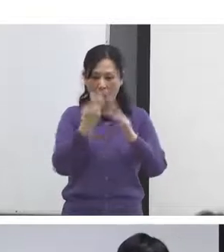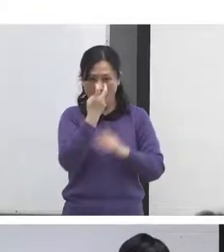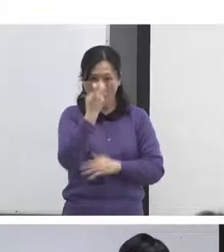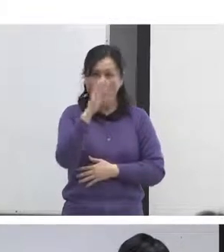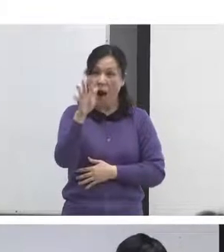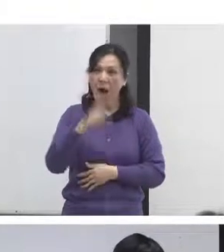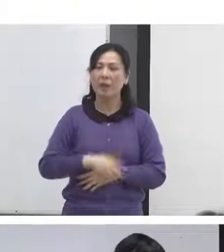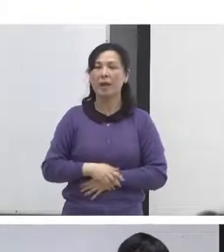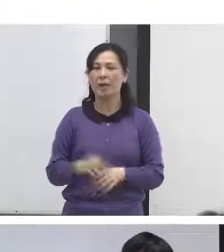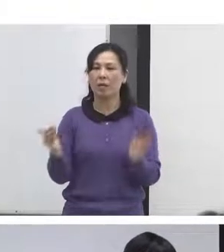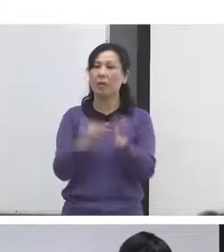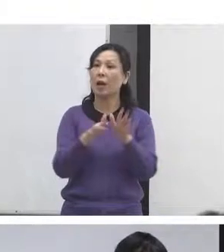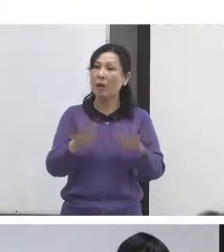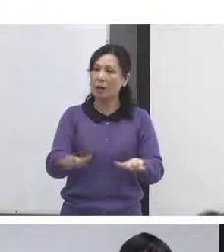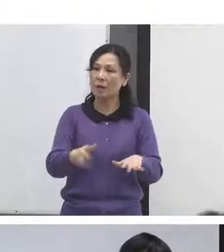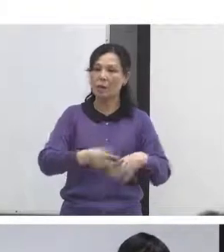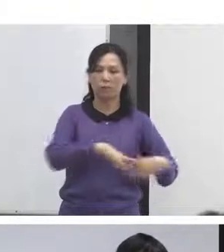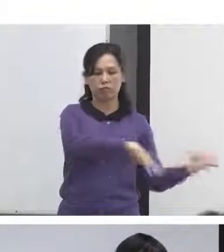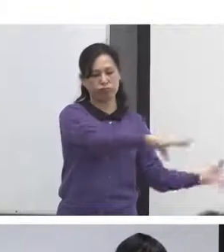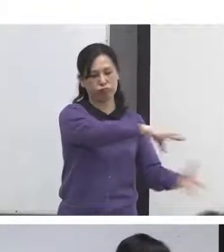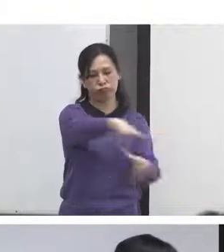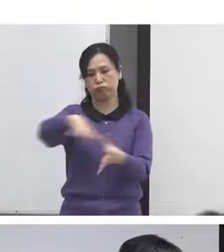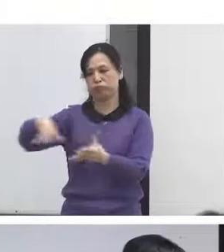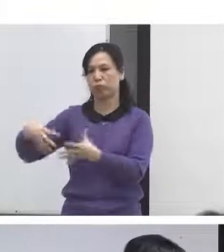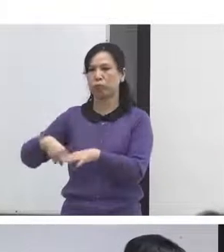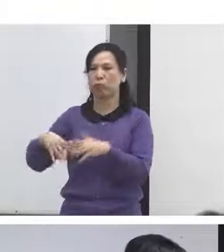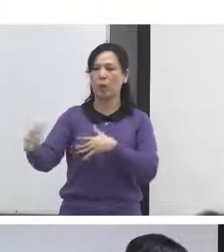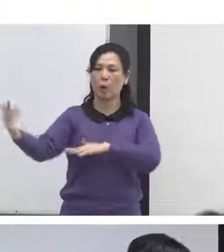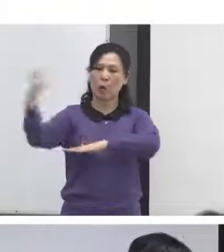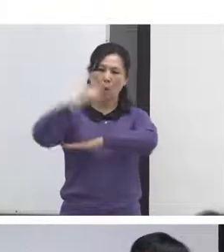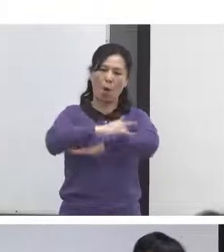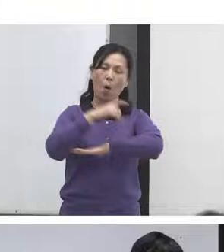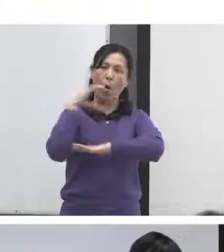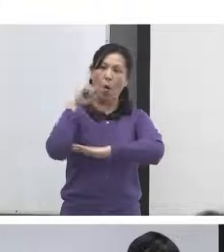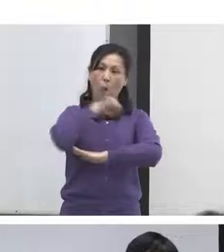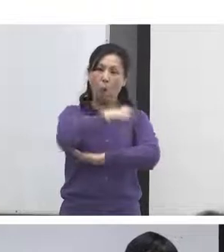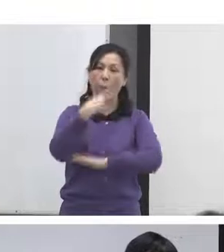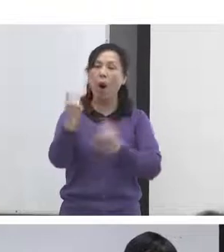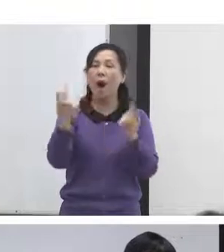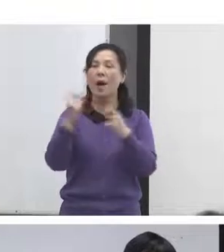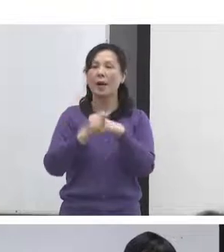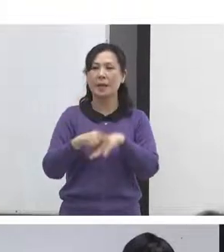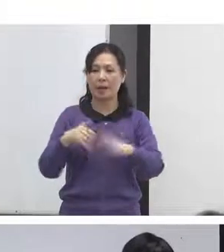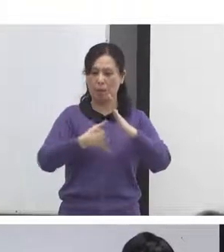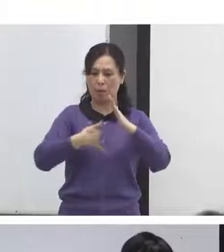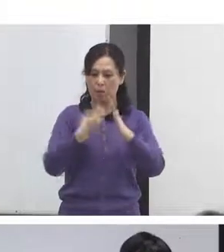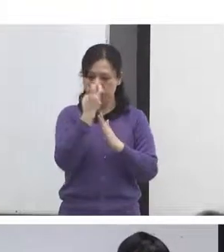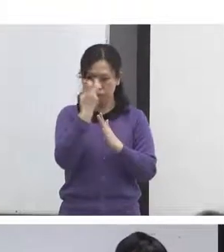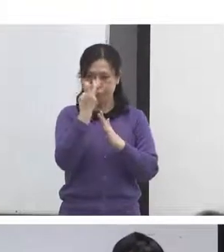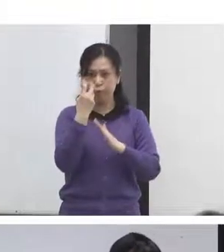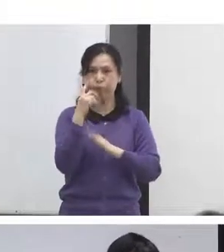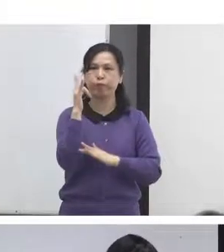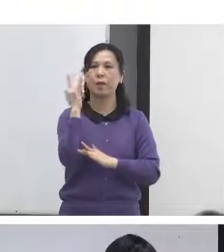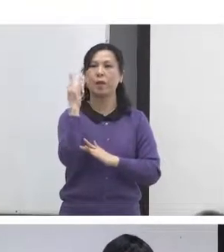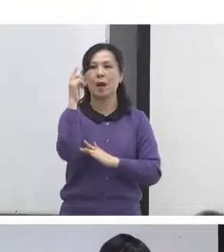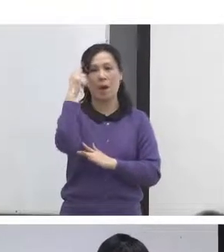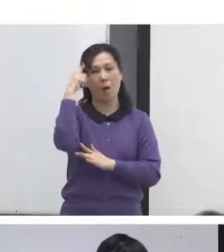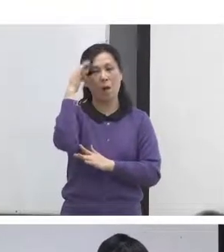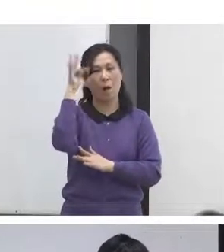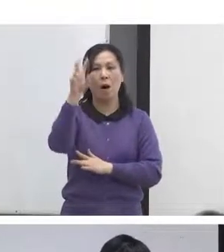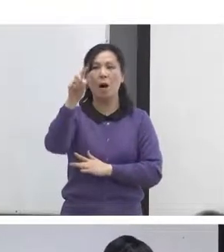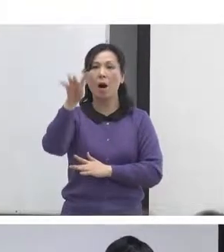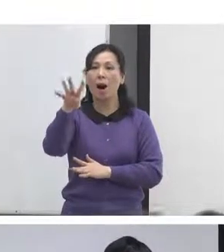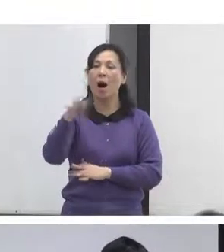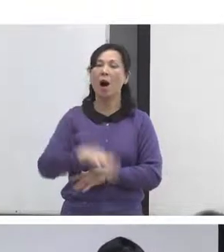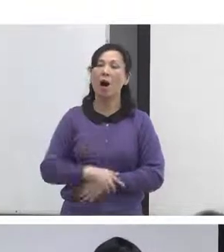都是持续到全世界返国都要居家检疫14天。那个时候，因为他们有这个政策的时候，一开始的时候没有办法有那么快有个资讯